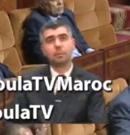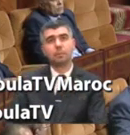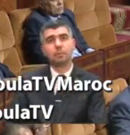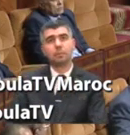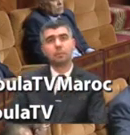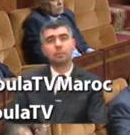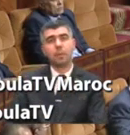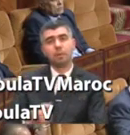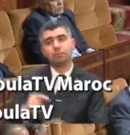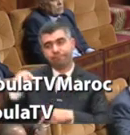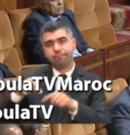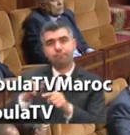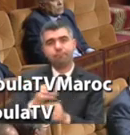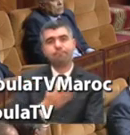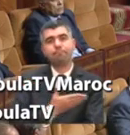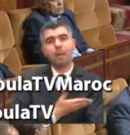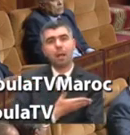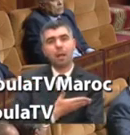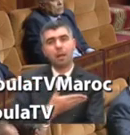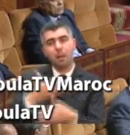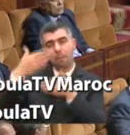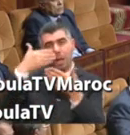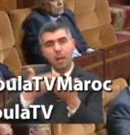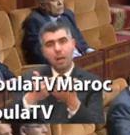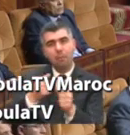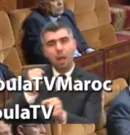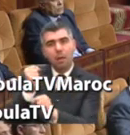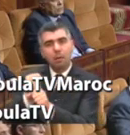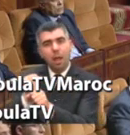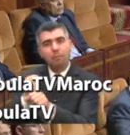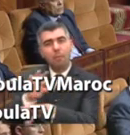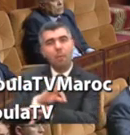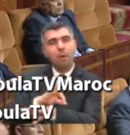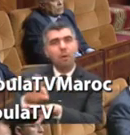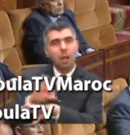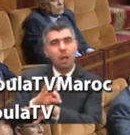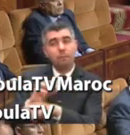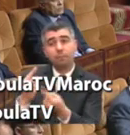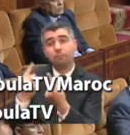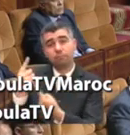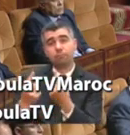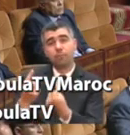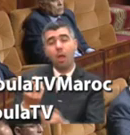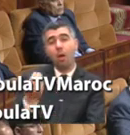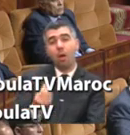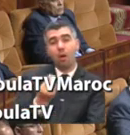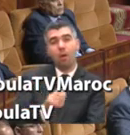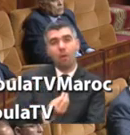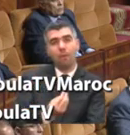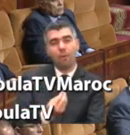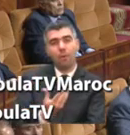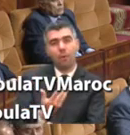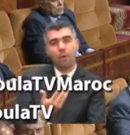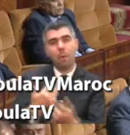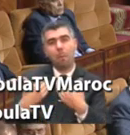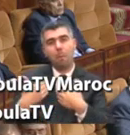وبالضبط بعض الأمهات المغربية اللي هما موظفات ومستخدمات بلاهم الله سبحانه وتعالى بالأطفال ديالهم في